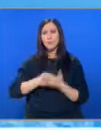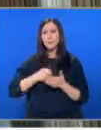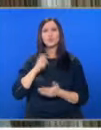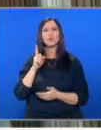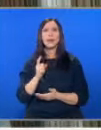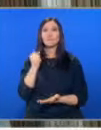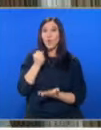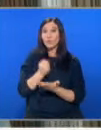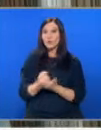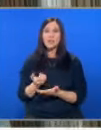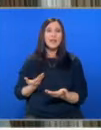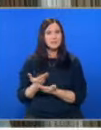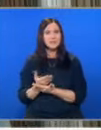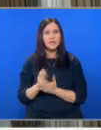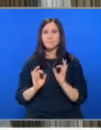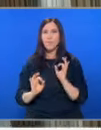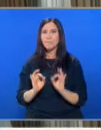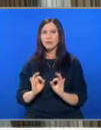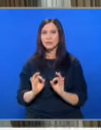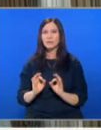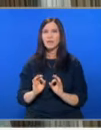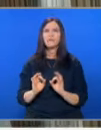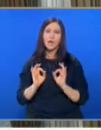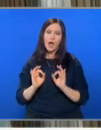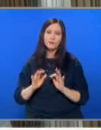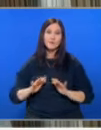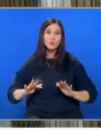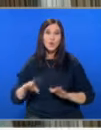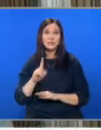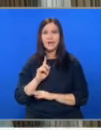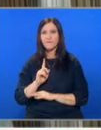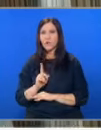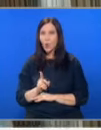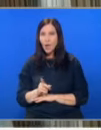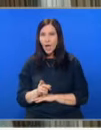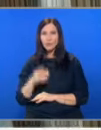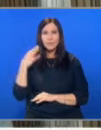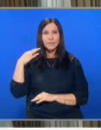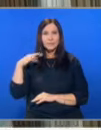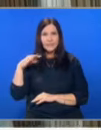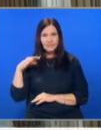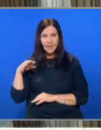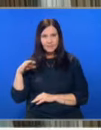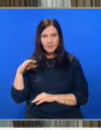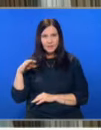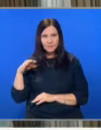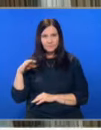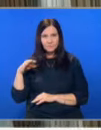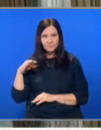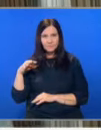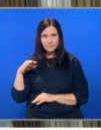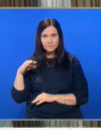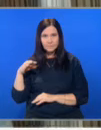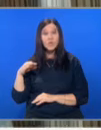и да внесе. В момента сме в онази ситуация, в която президента